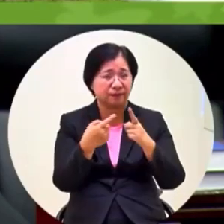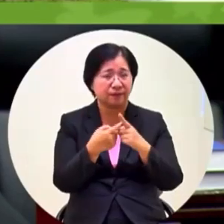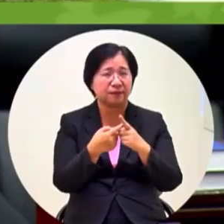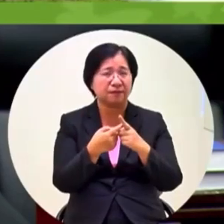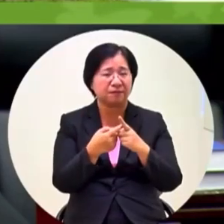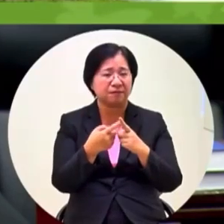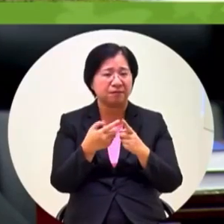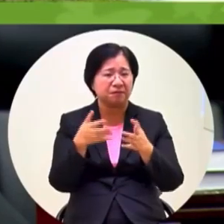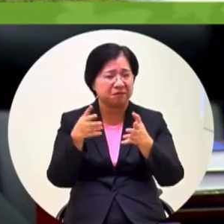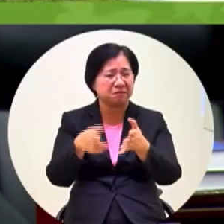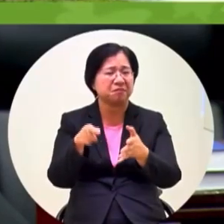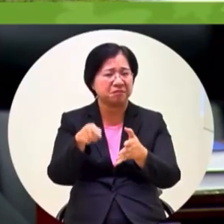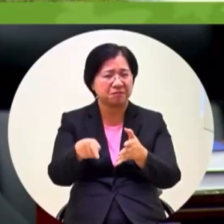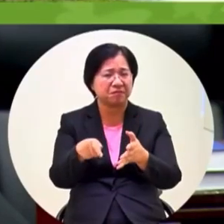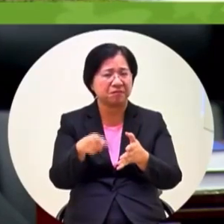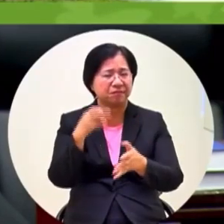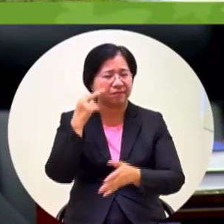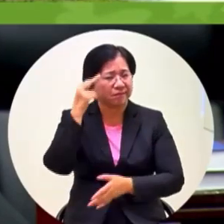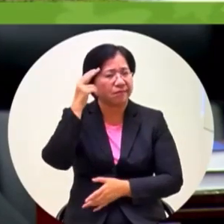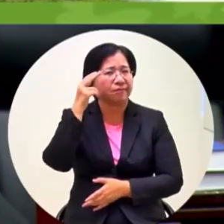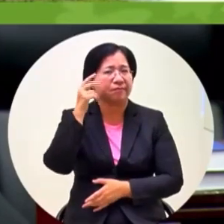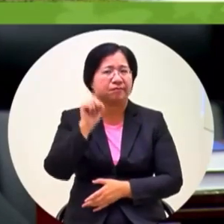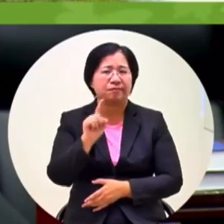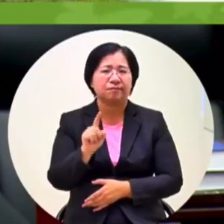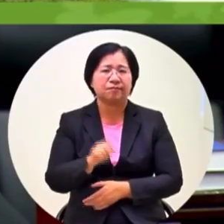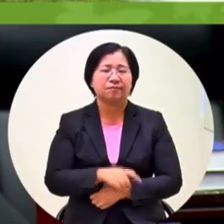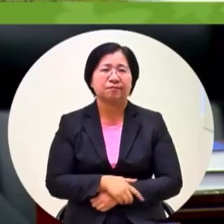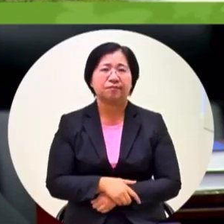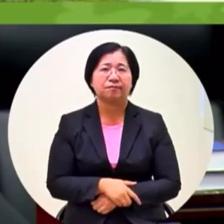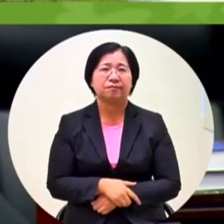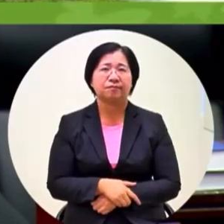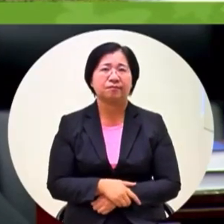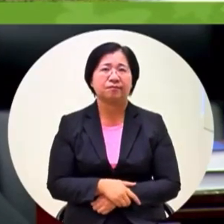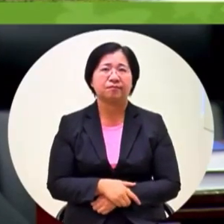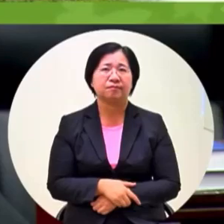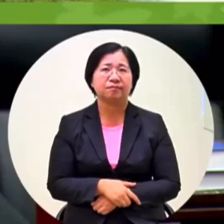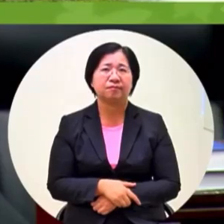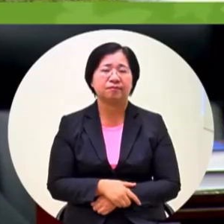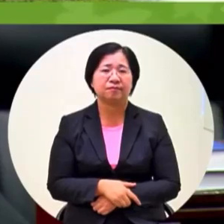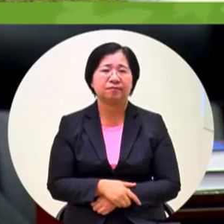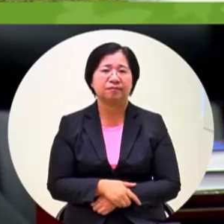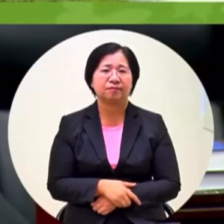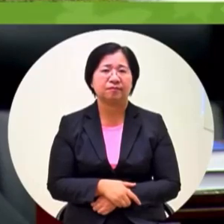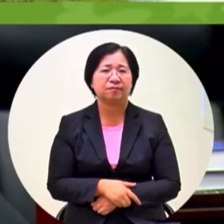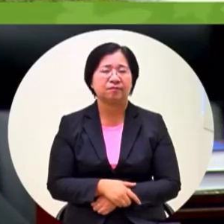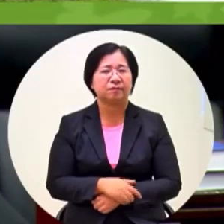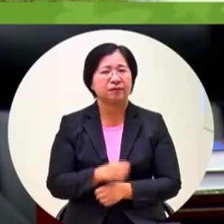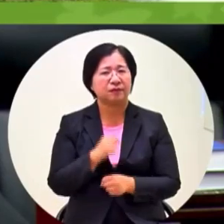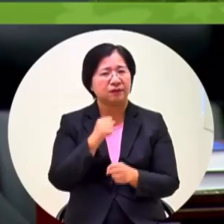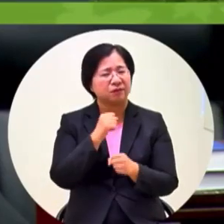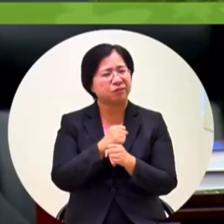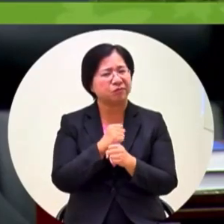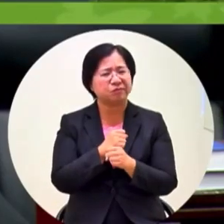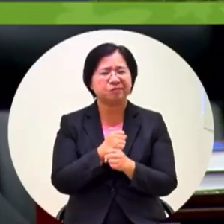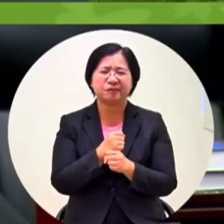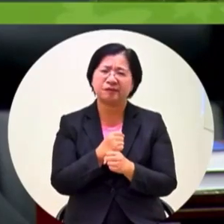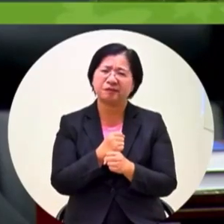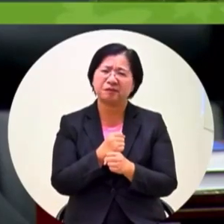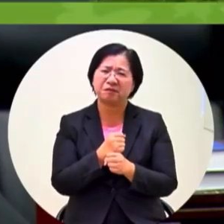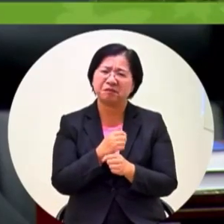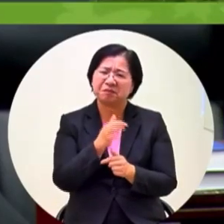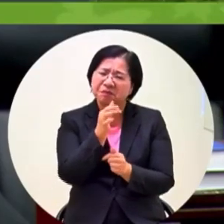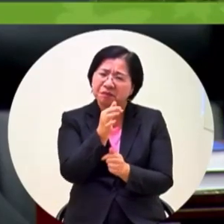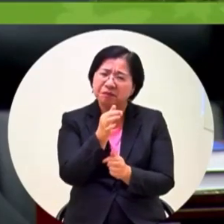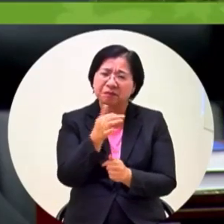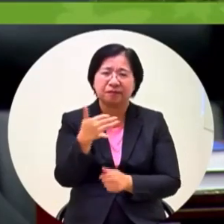能因的感觉。予咱感觉做了，伊认为是无理想。哦，当然无